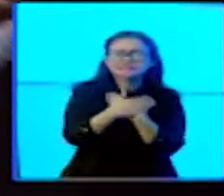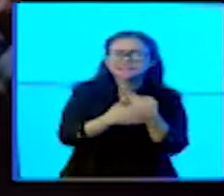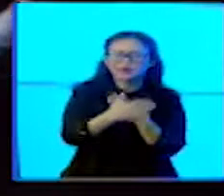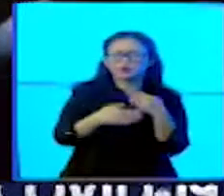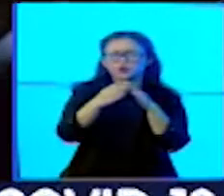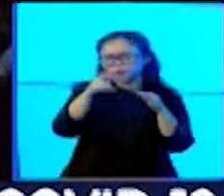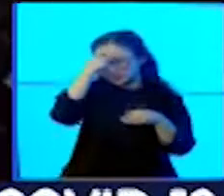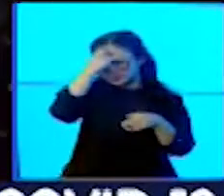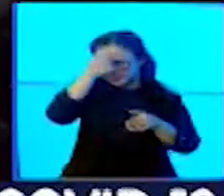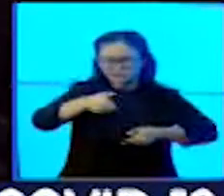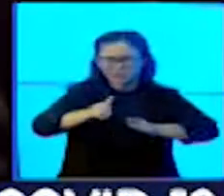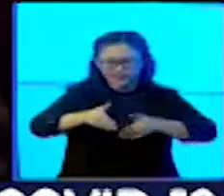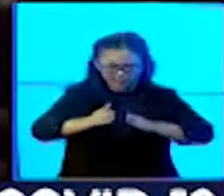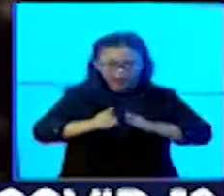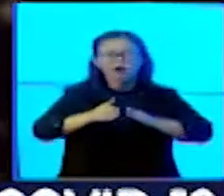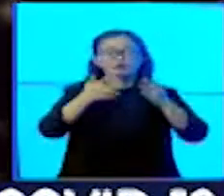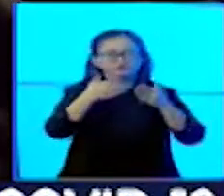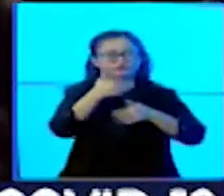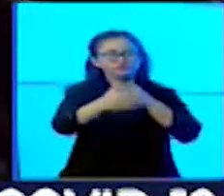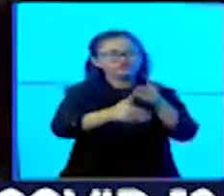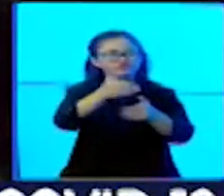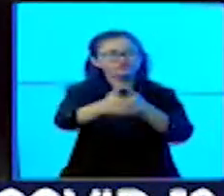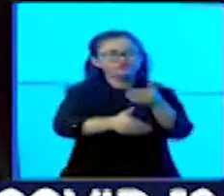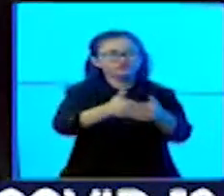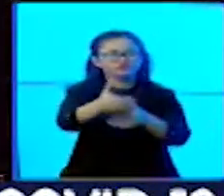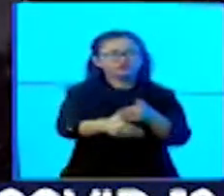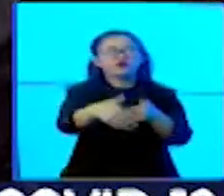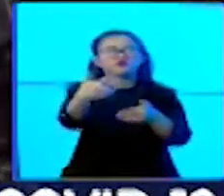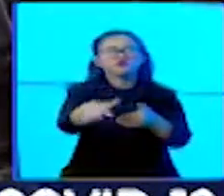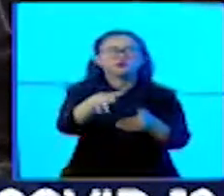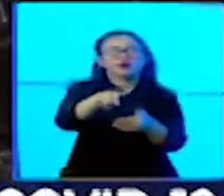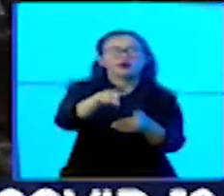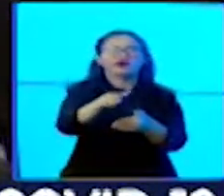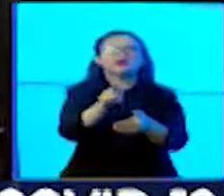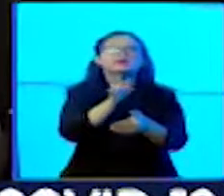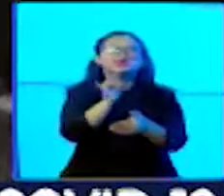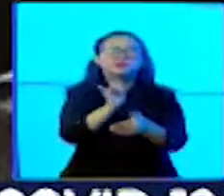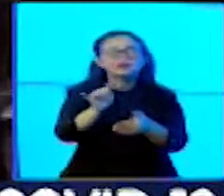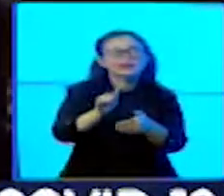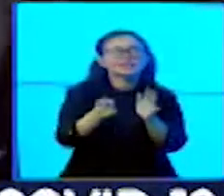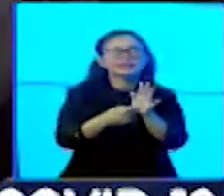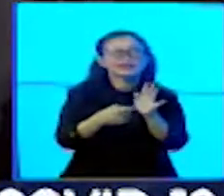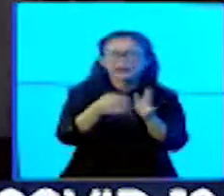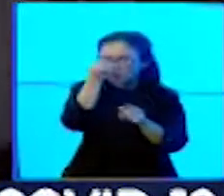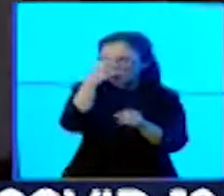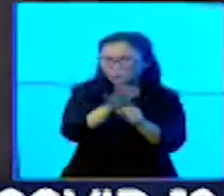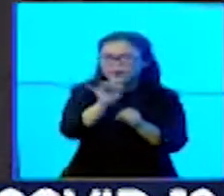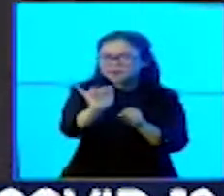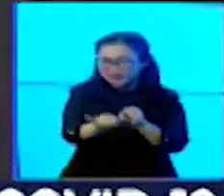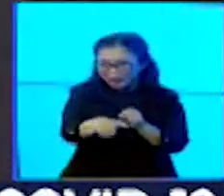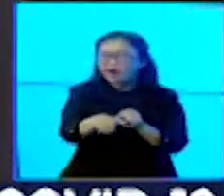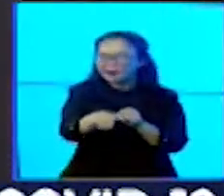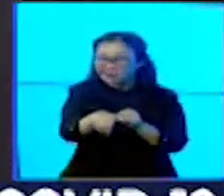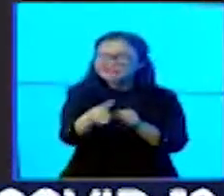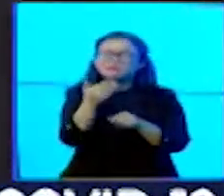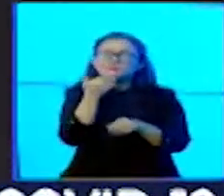Medan. Dari pemeriksaan medis, pasien wanita ini berstatus probable, memiliki gejala COVID-19 dalam tingkatan